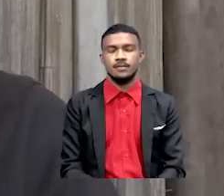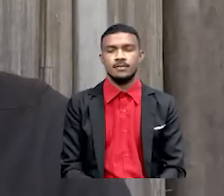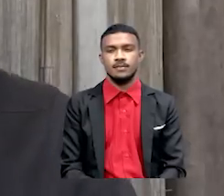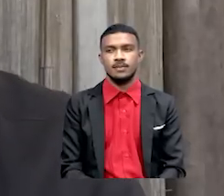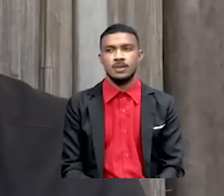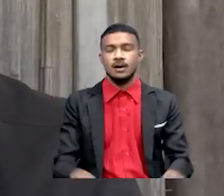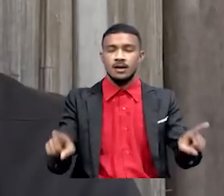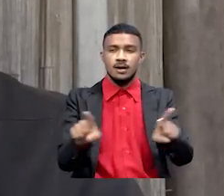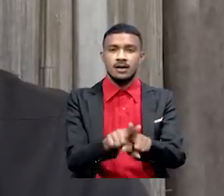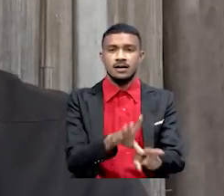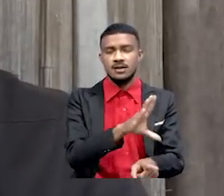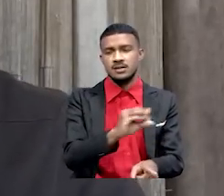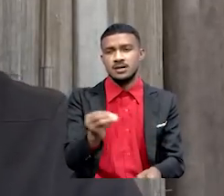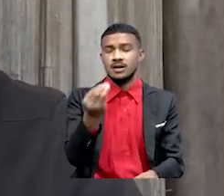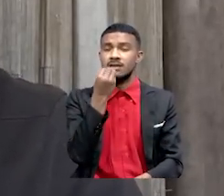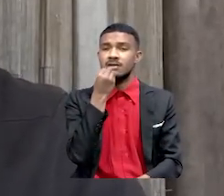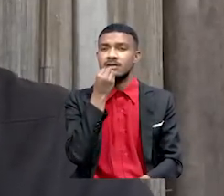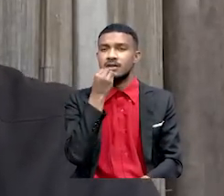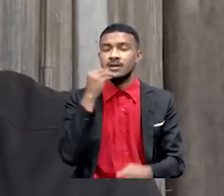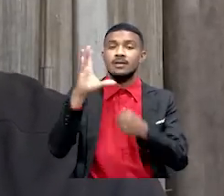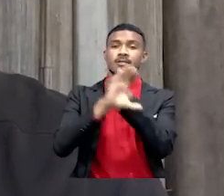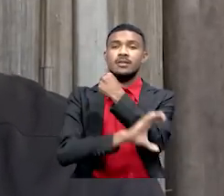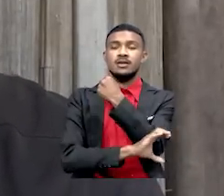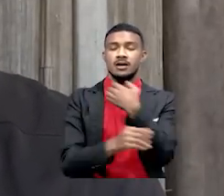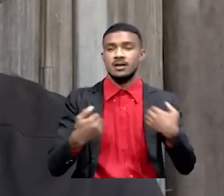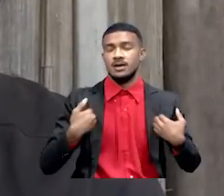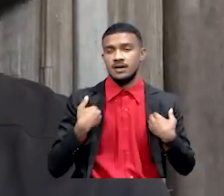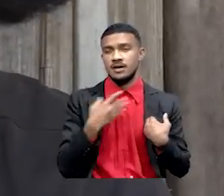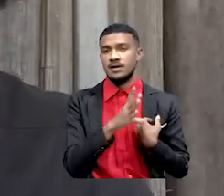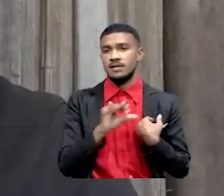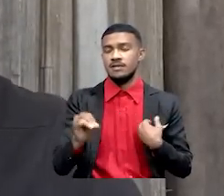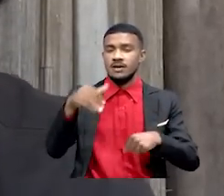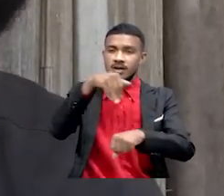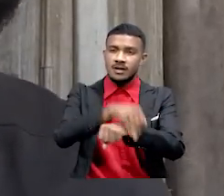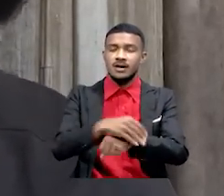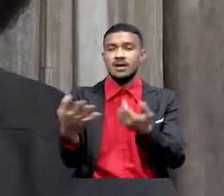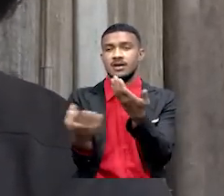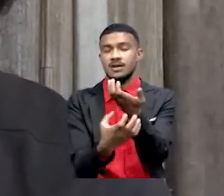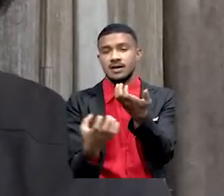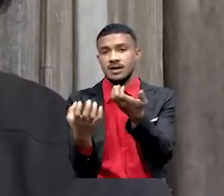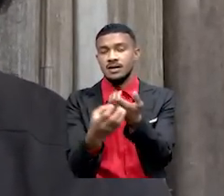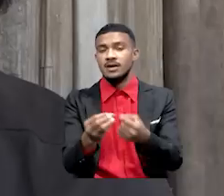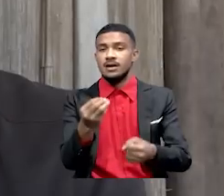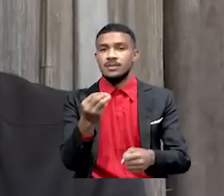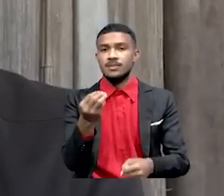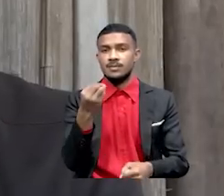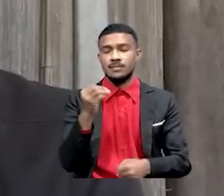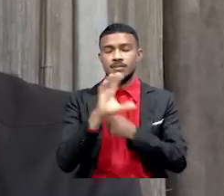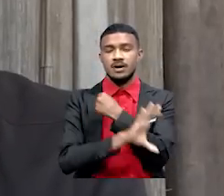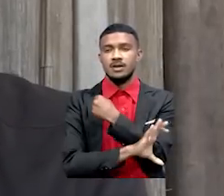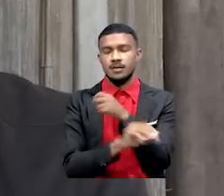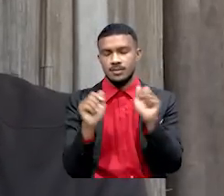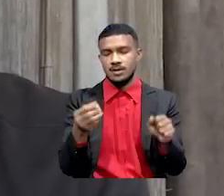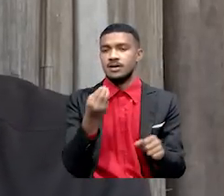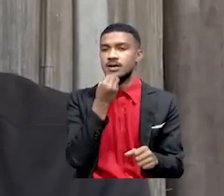Nisir nalan handet, sekar batar iya anta sir haru ka hau dante det kalan dante batar, na ida nede nama tinggi dante batar. Si ne